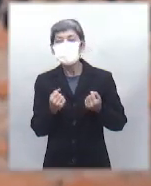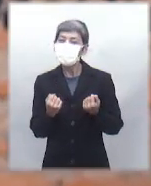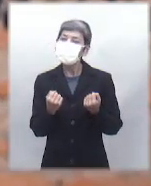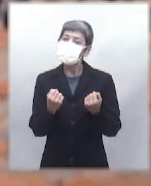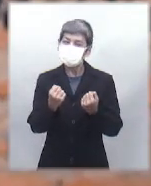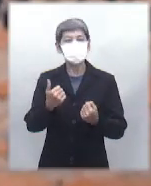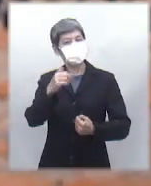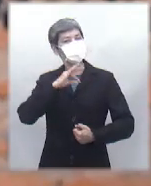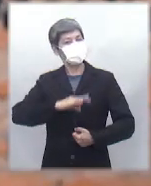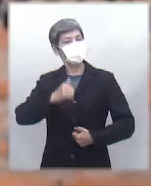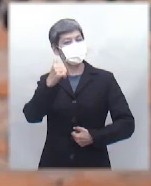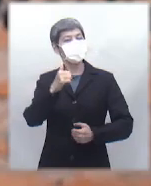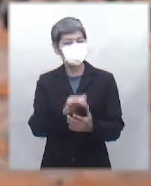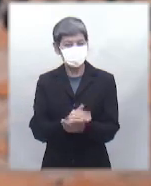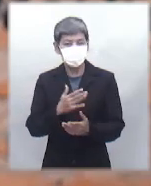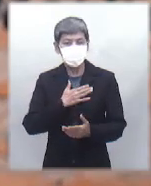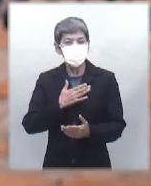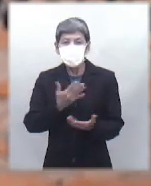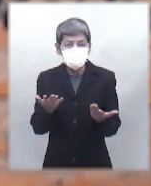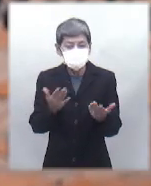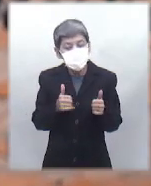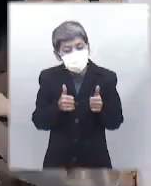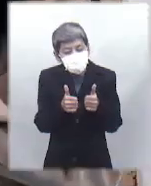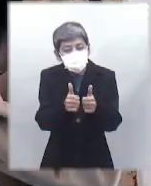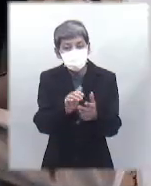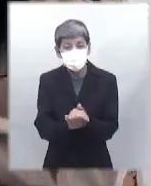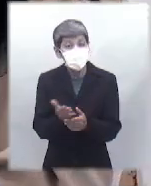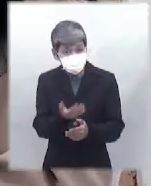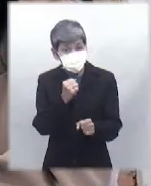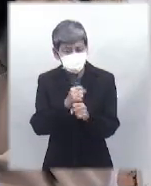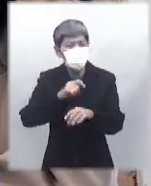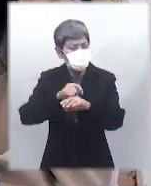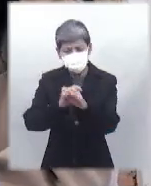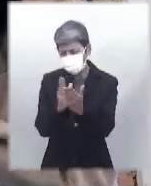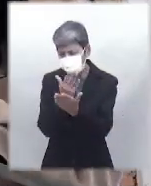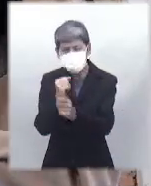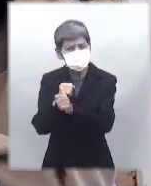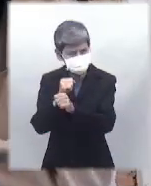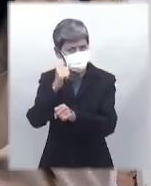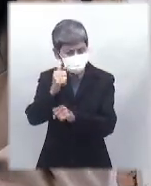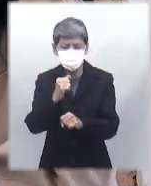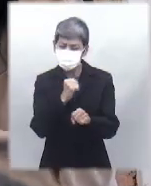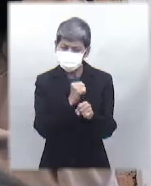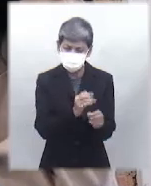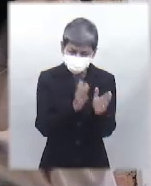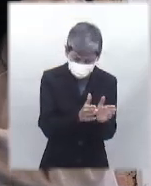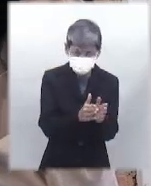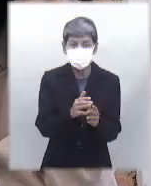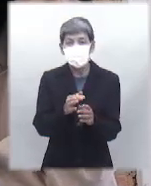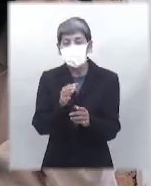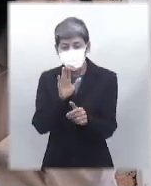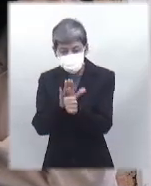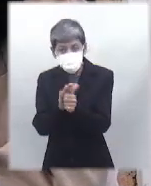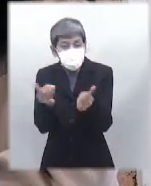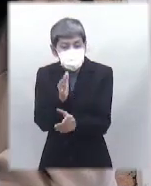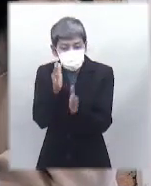เวลาที่เกิดมันโมเมนต์ตรงนี้มันหายไปเนี่ยเวลาตอนไหนถูกไหมทุกคนสามารถแบ่งเวลาได้งานก็สวยงามเวลาในการที่